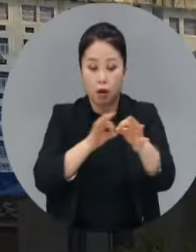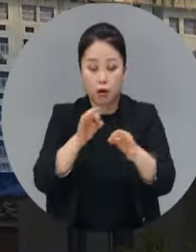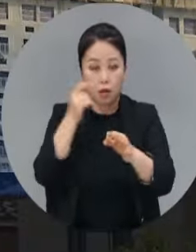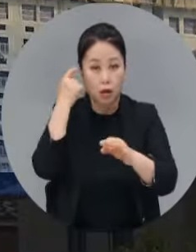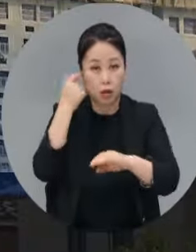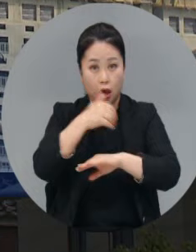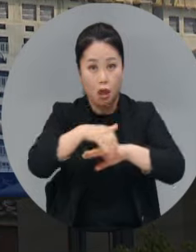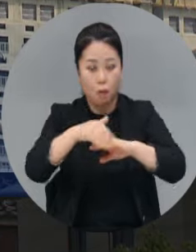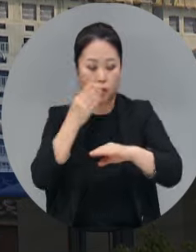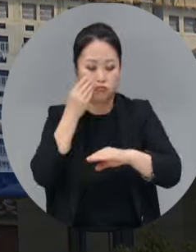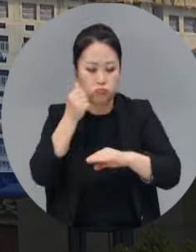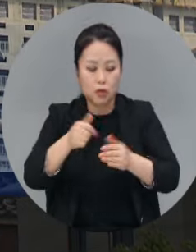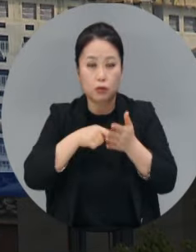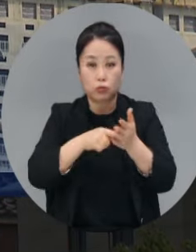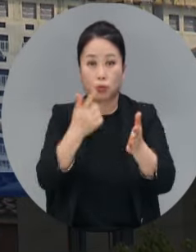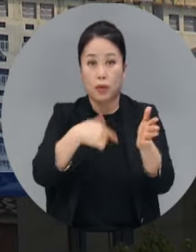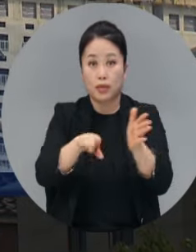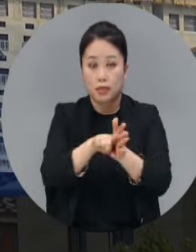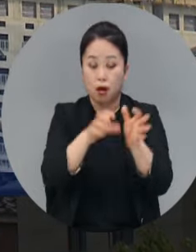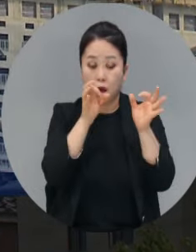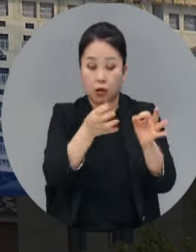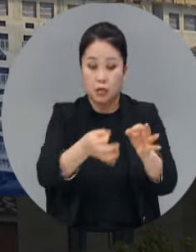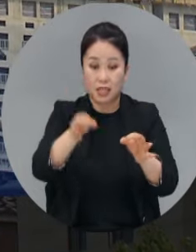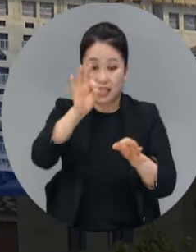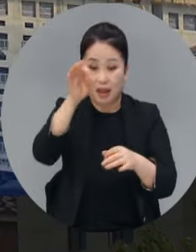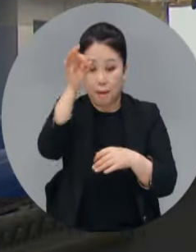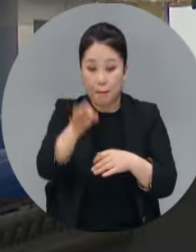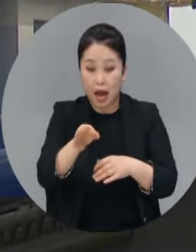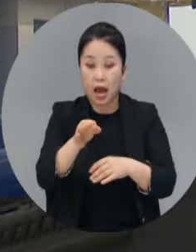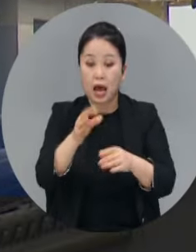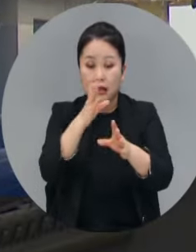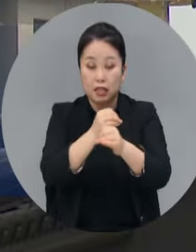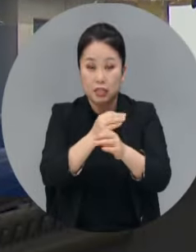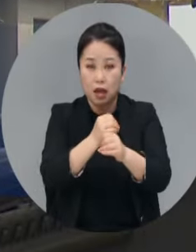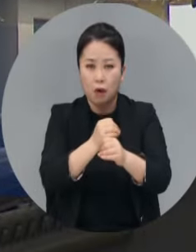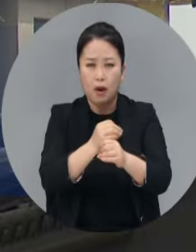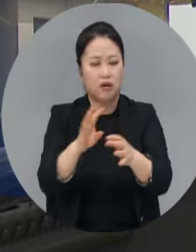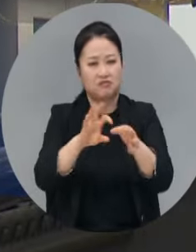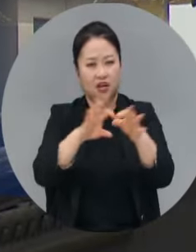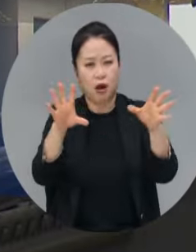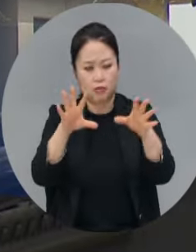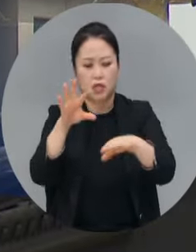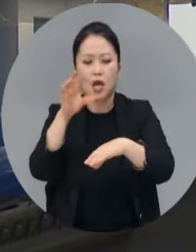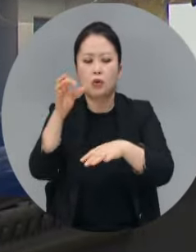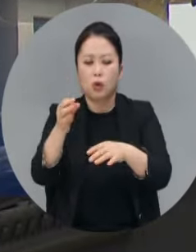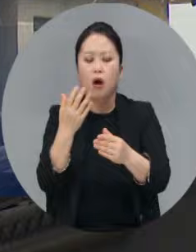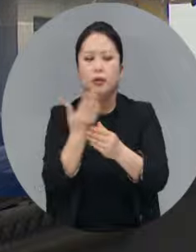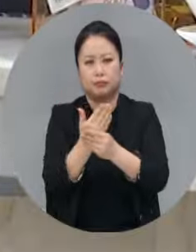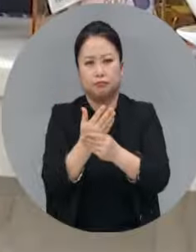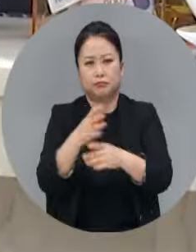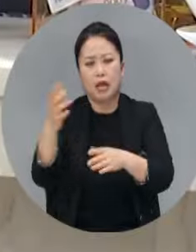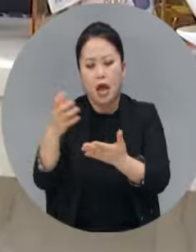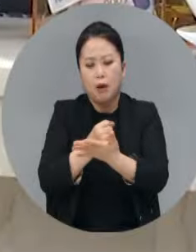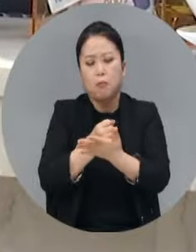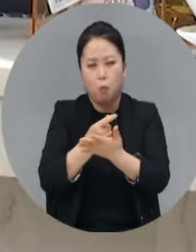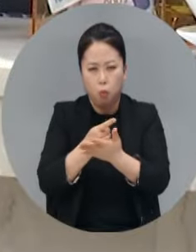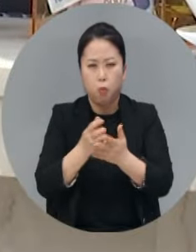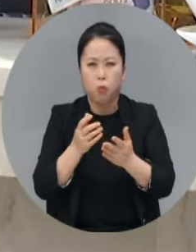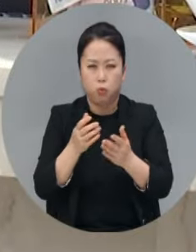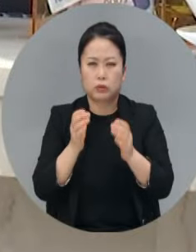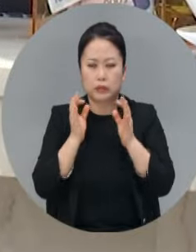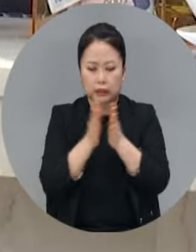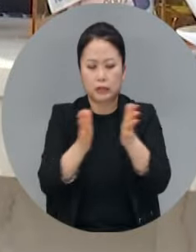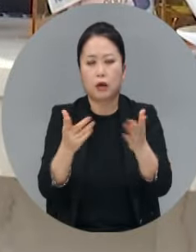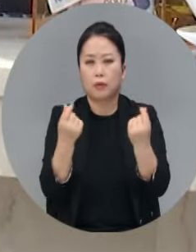원활한 추진을 위해서 금리 인하 시기와는 관계없이 유독성 확보의 나선 측면이 있 있다고 봅니다 하지만